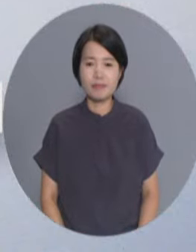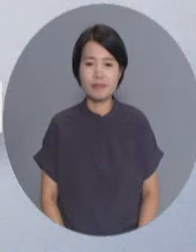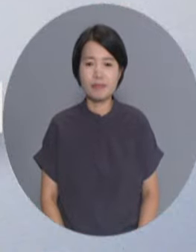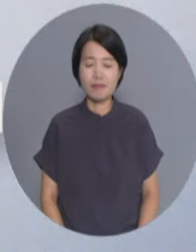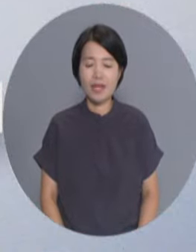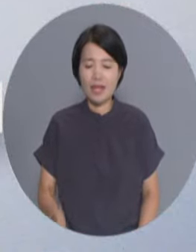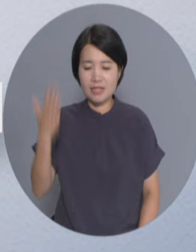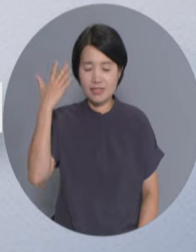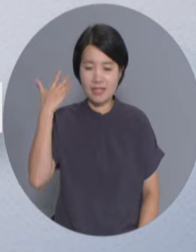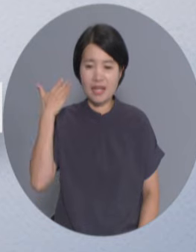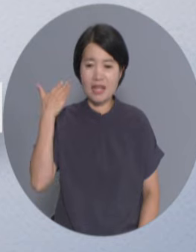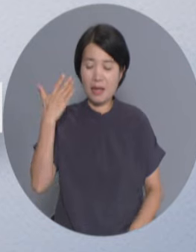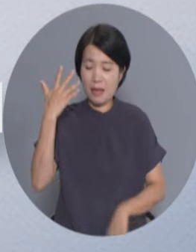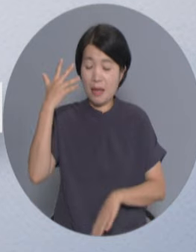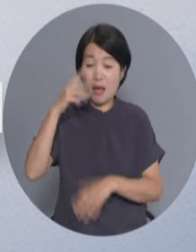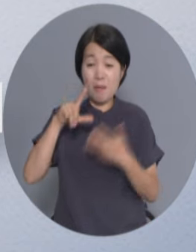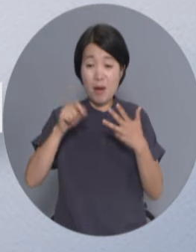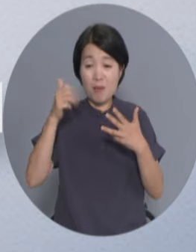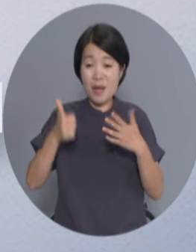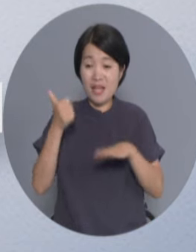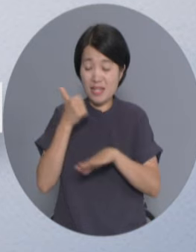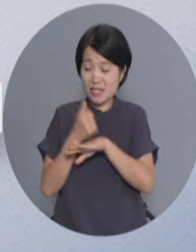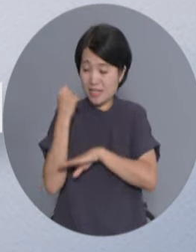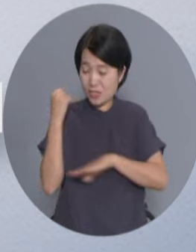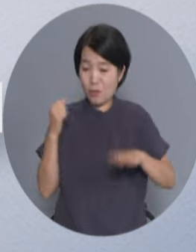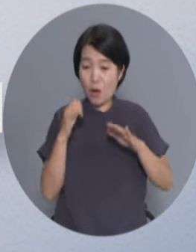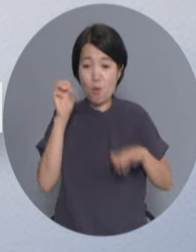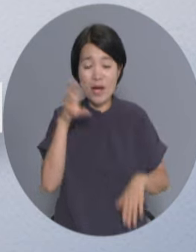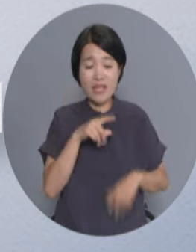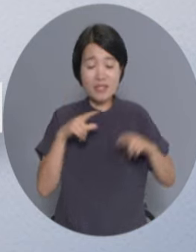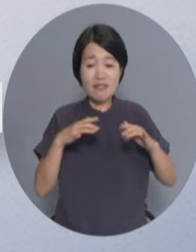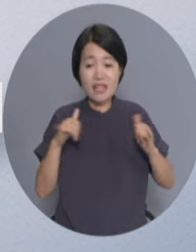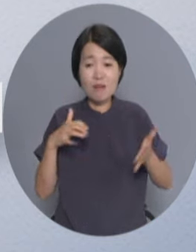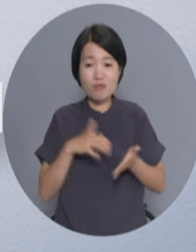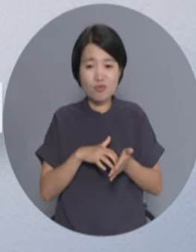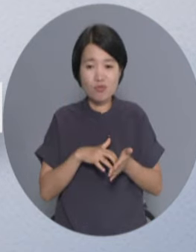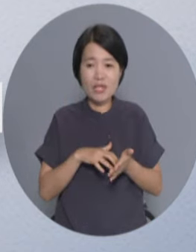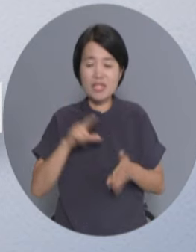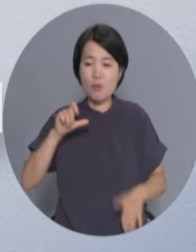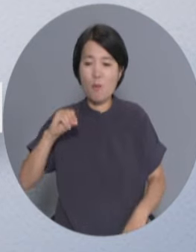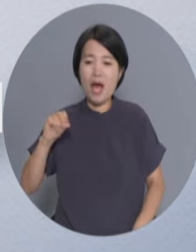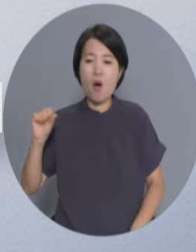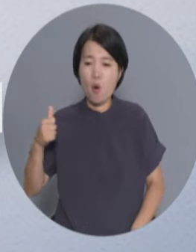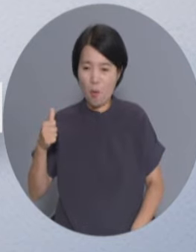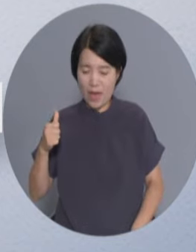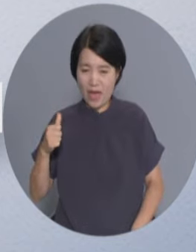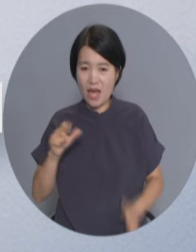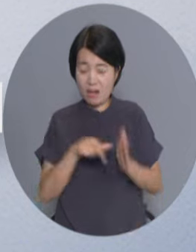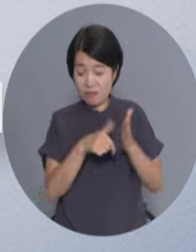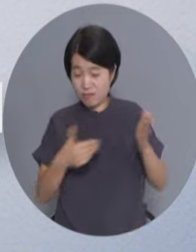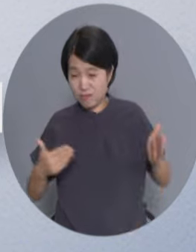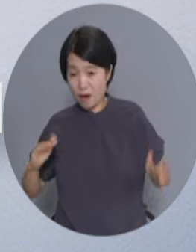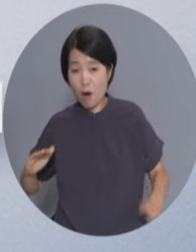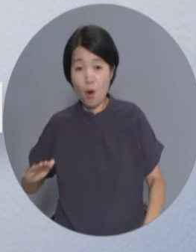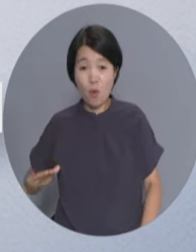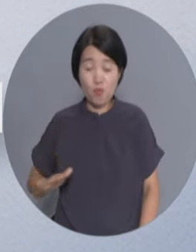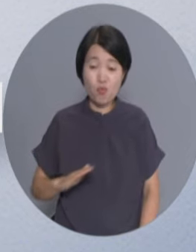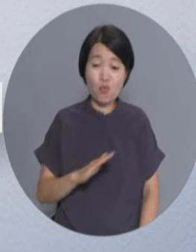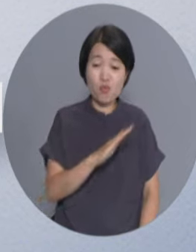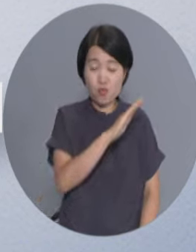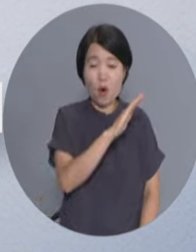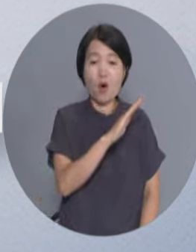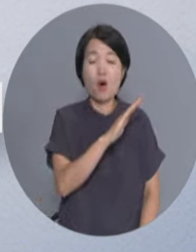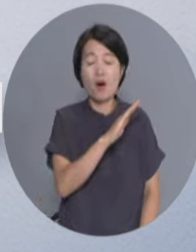지난 8월 말 기준 광양시 인구는 15만 4천여 명. 지난 2021년 15만 500여 명을 기록한